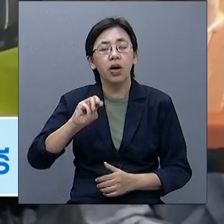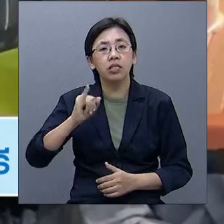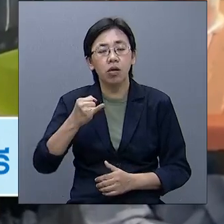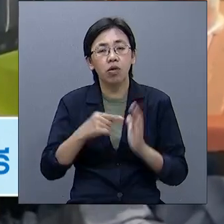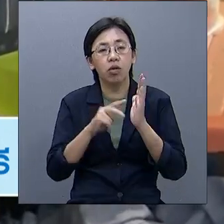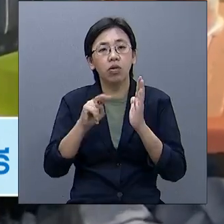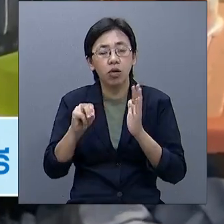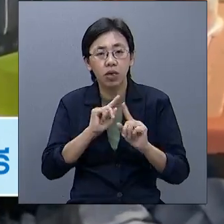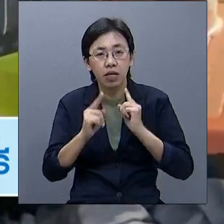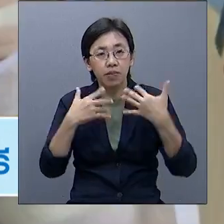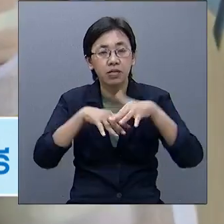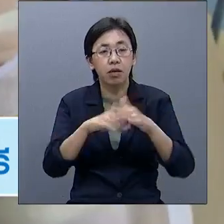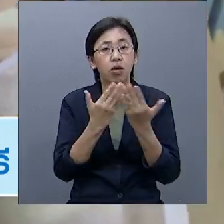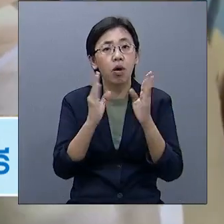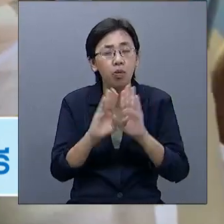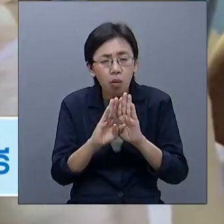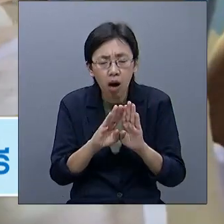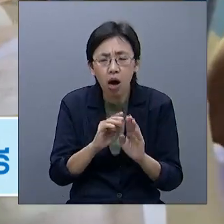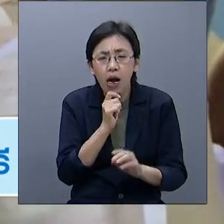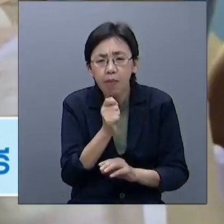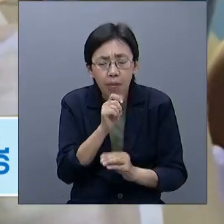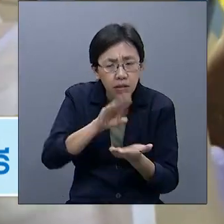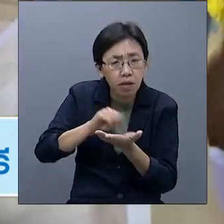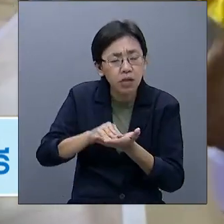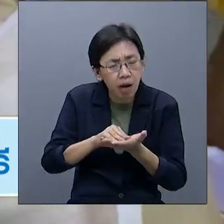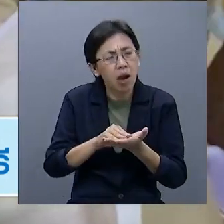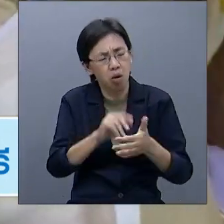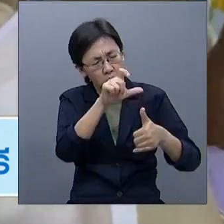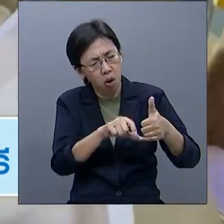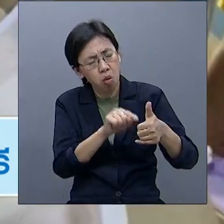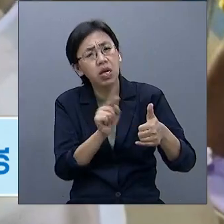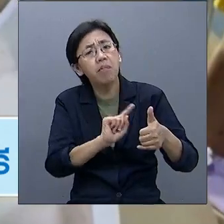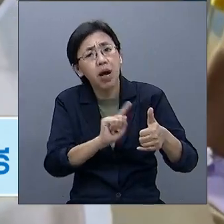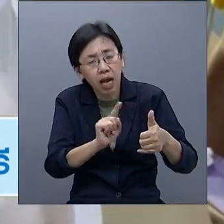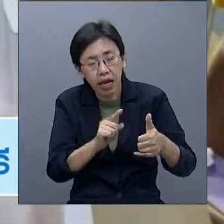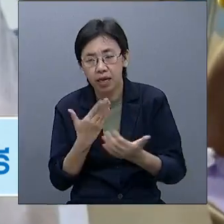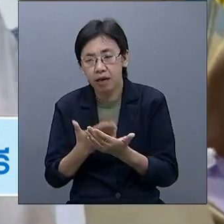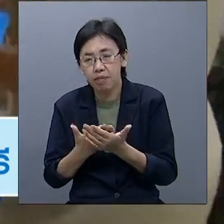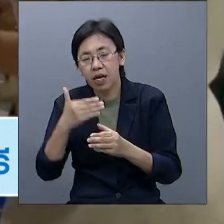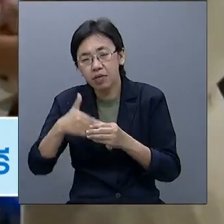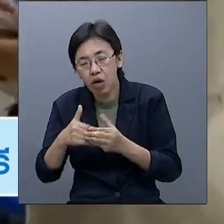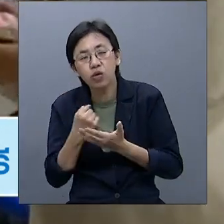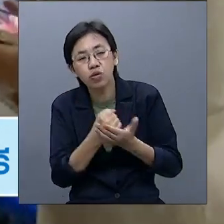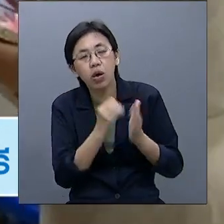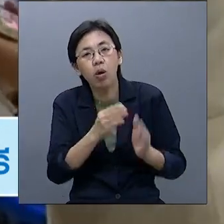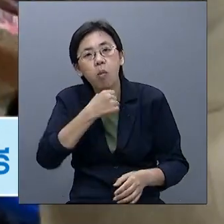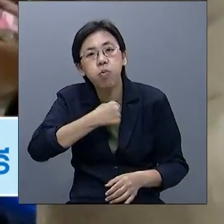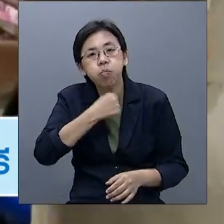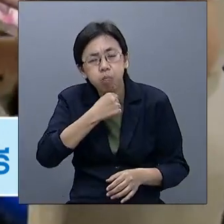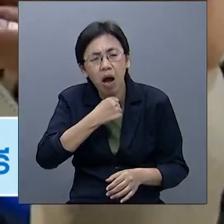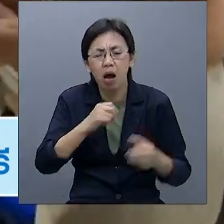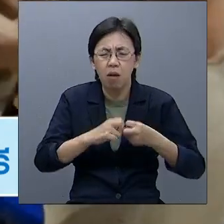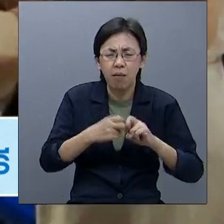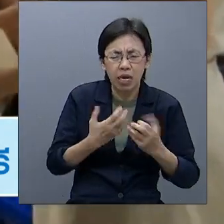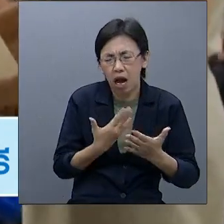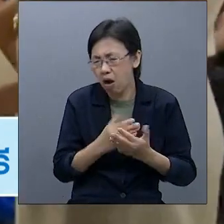อบครัวเพื่อสอบถามข้อเท็จจริงว่าคุณลุงโมดเนี่ยเป็นยังไงแล้วก็นำเงินช่วยเหลือสงเคราะห์ผู้สูงอายุในสภาวะยากลำบาก